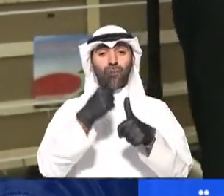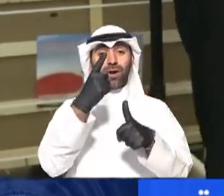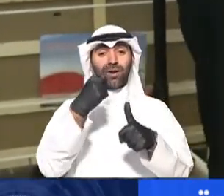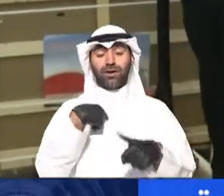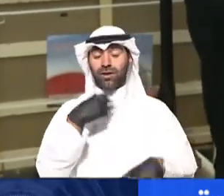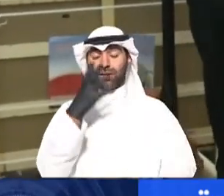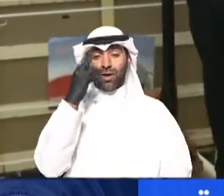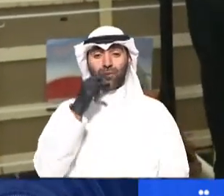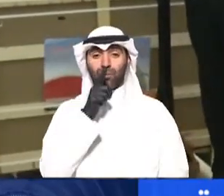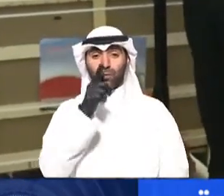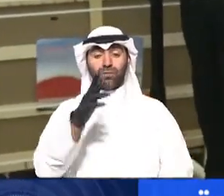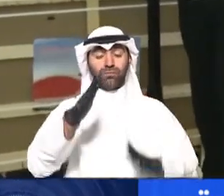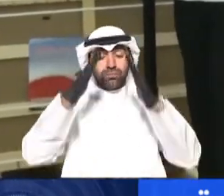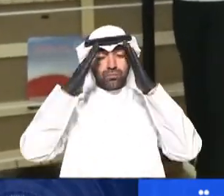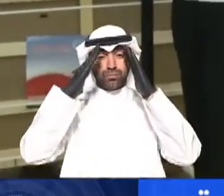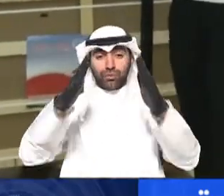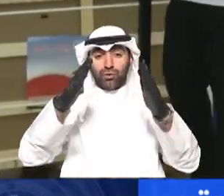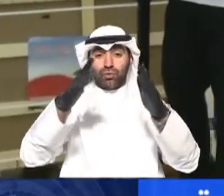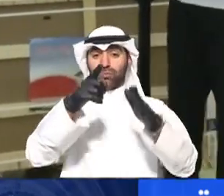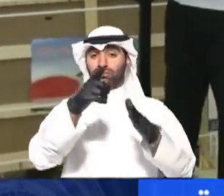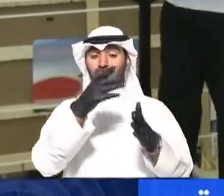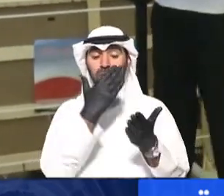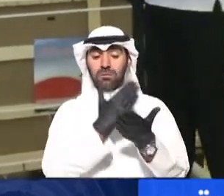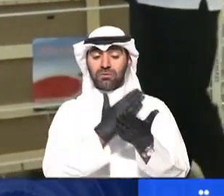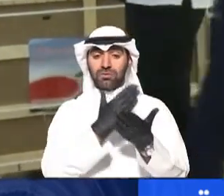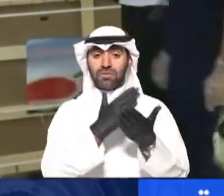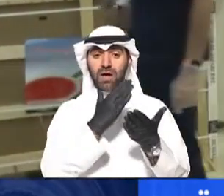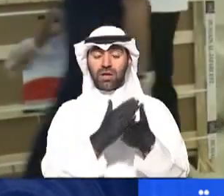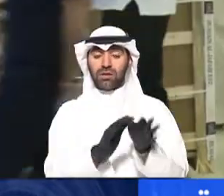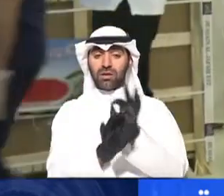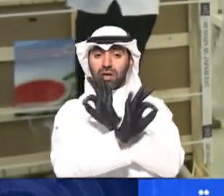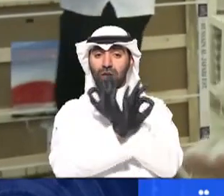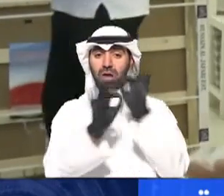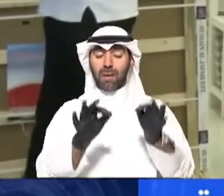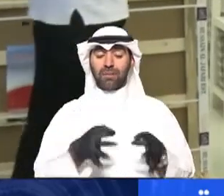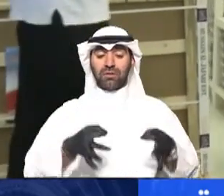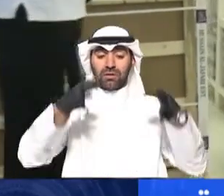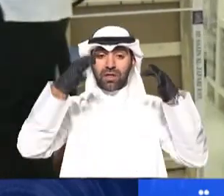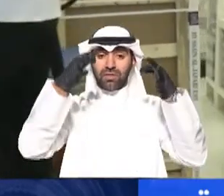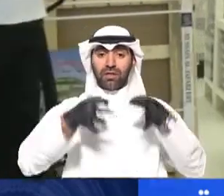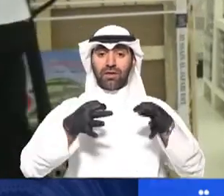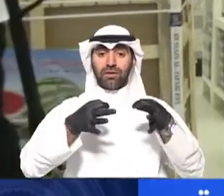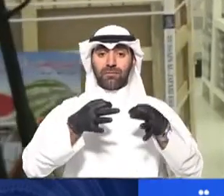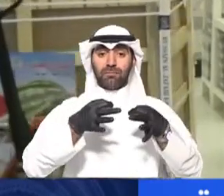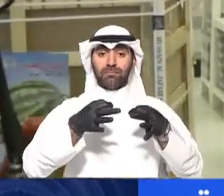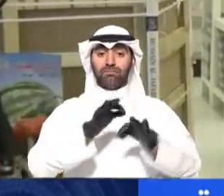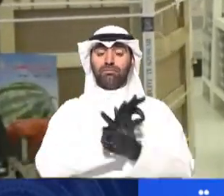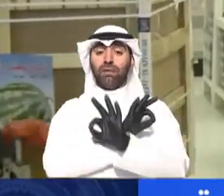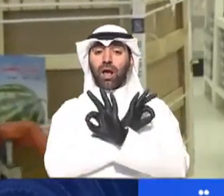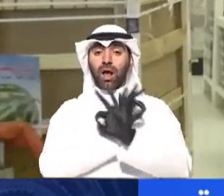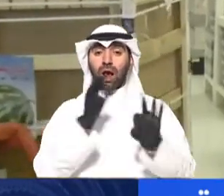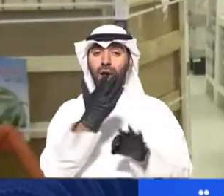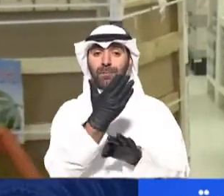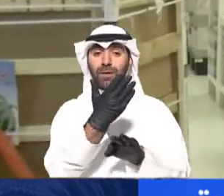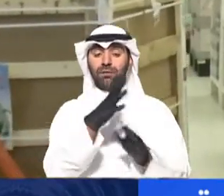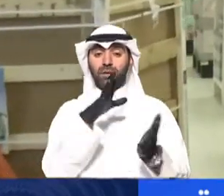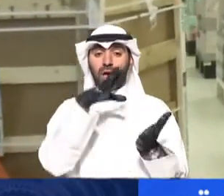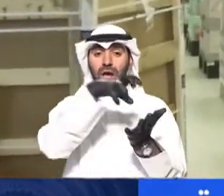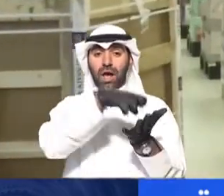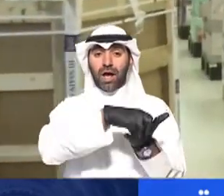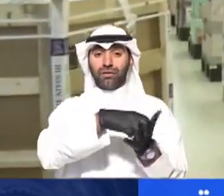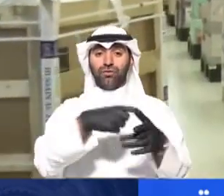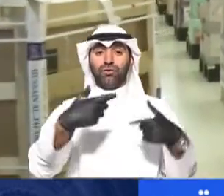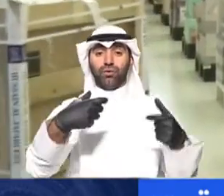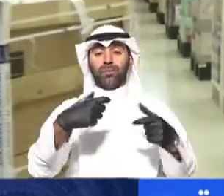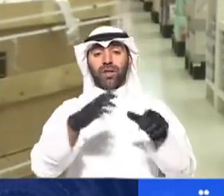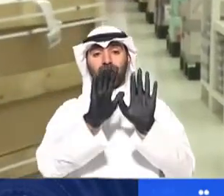أي وقت يدش، وبعدين التنظيم الداخلي ما قصروا لا البلدية ولا بالجمعيات ولا اتحاد الجمعيات، وكل شيء